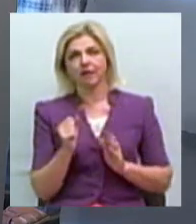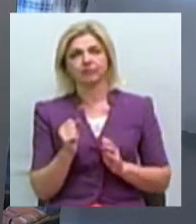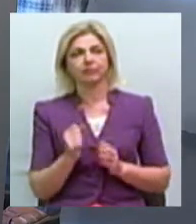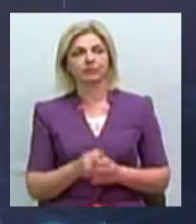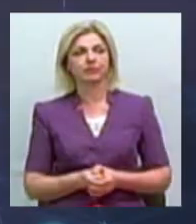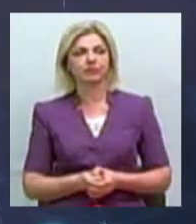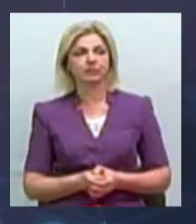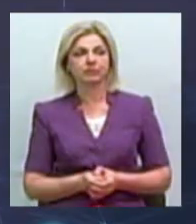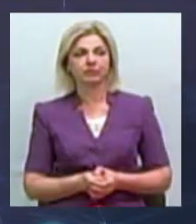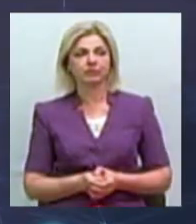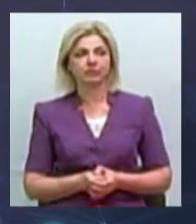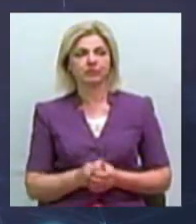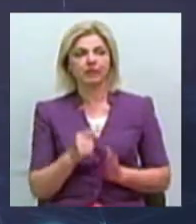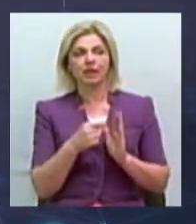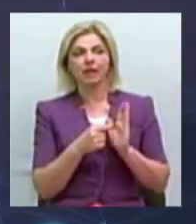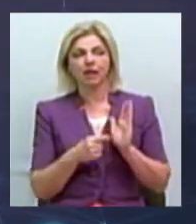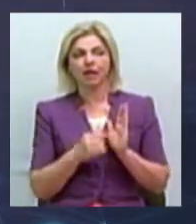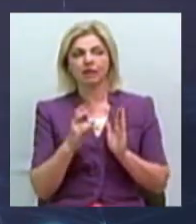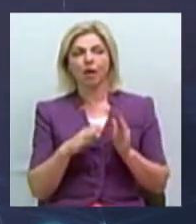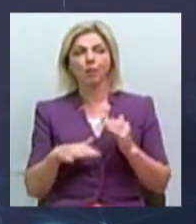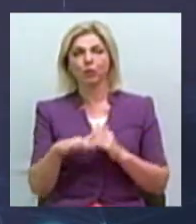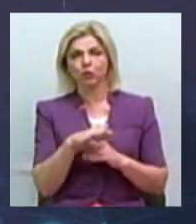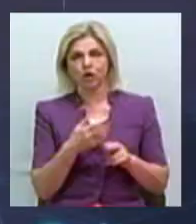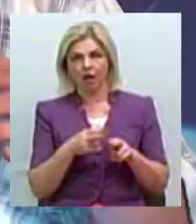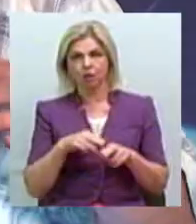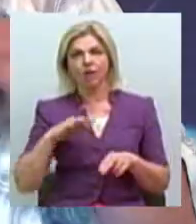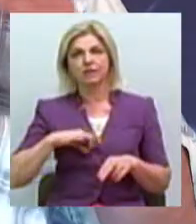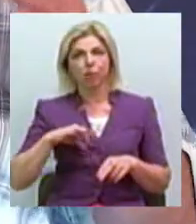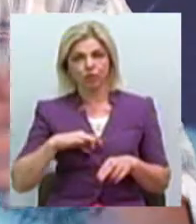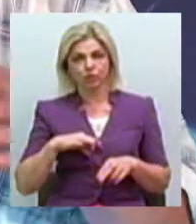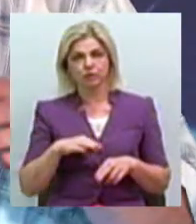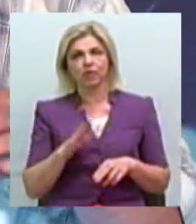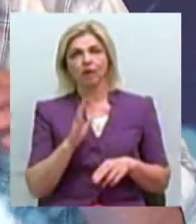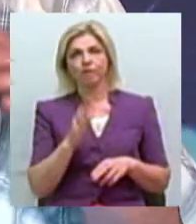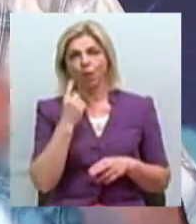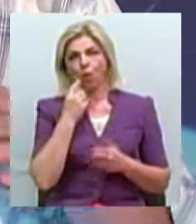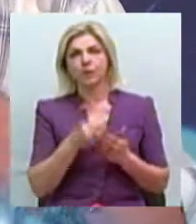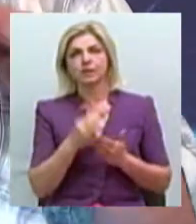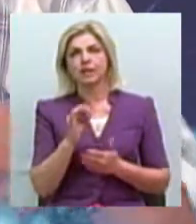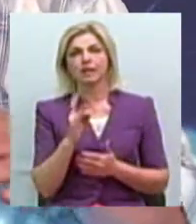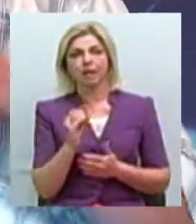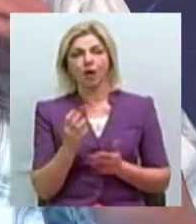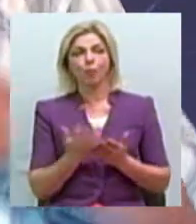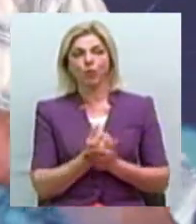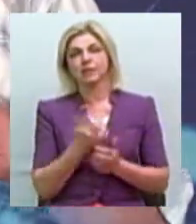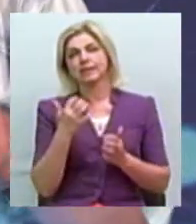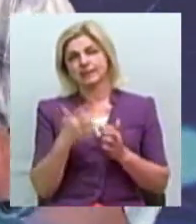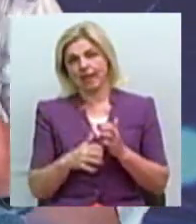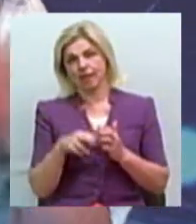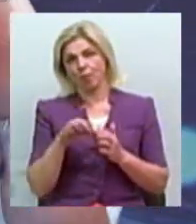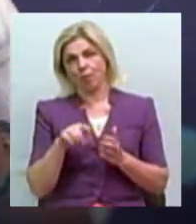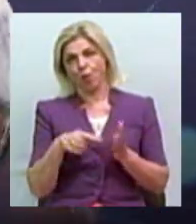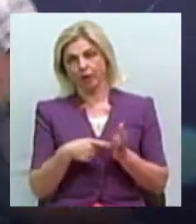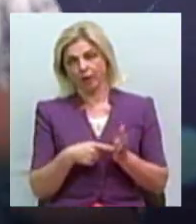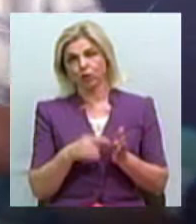так сказать, площадь, которая используется в оценке, получается средняя по городу.